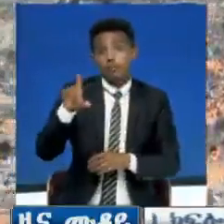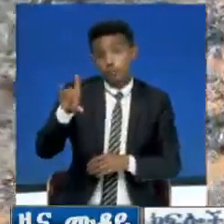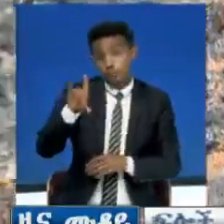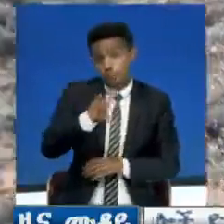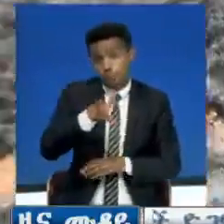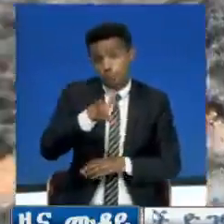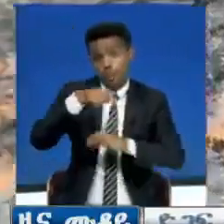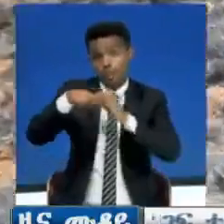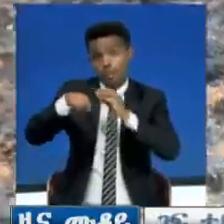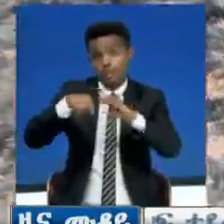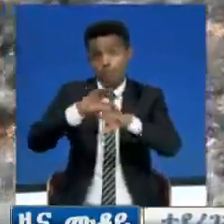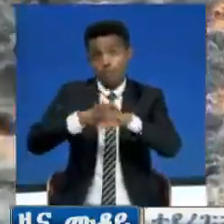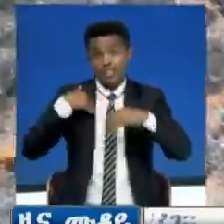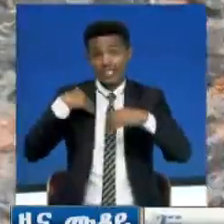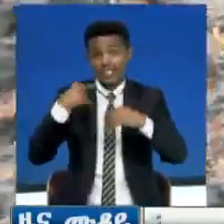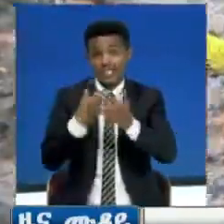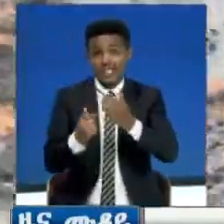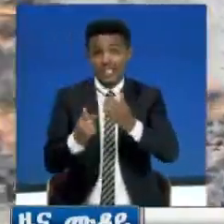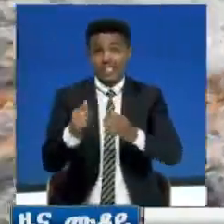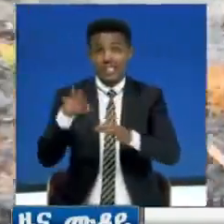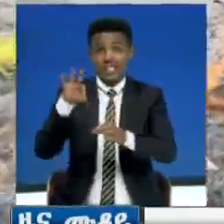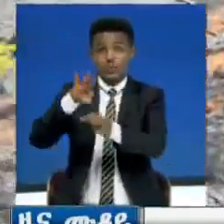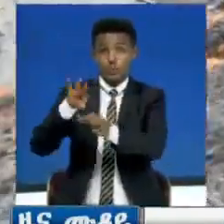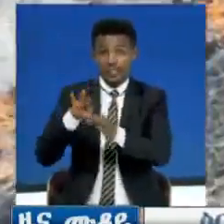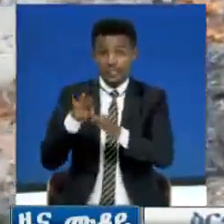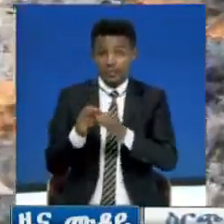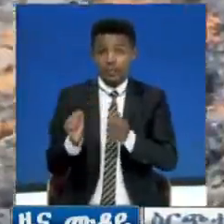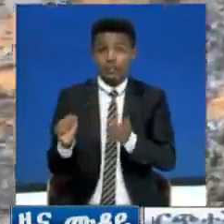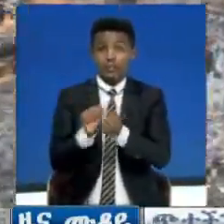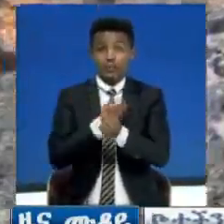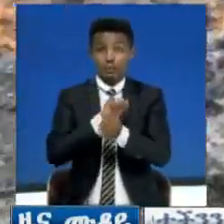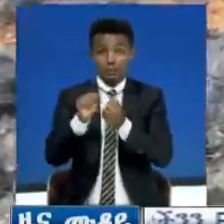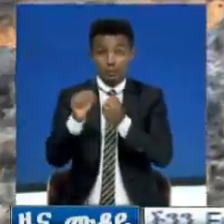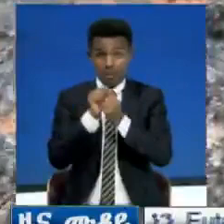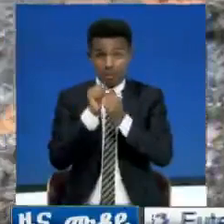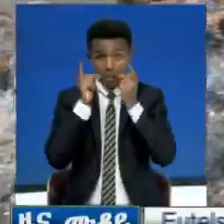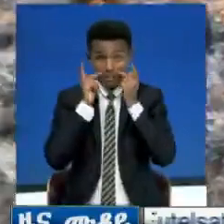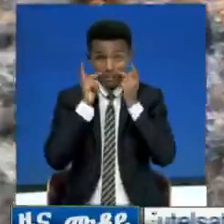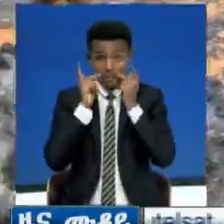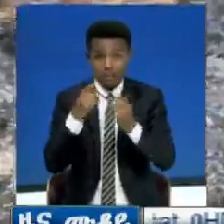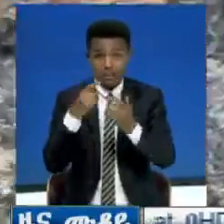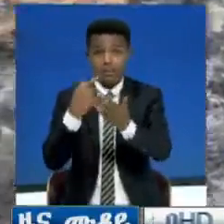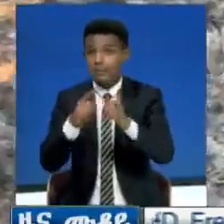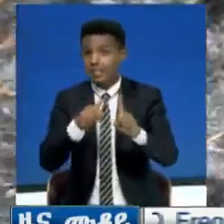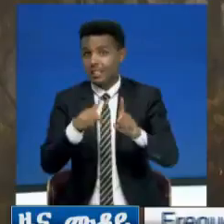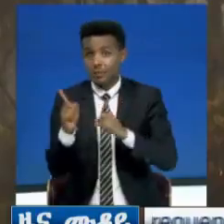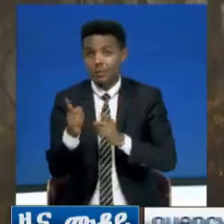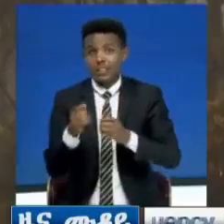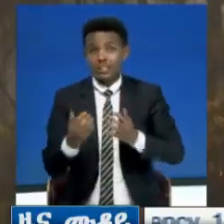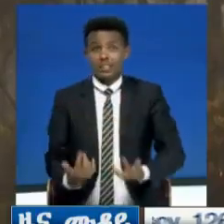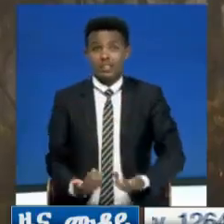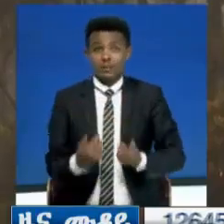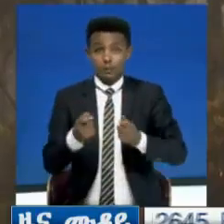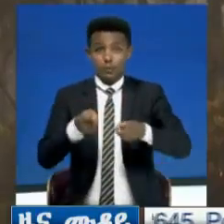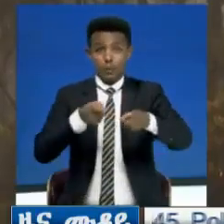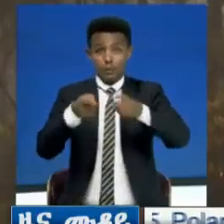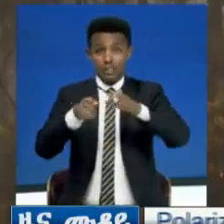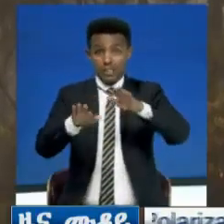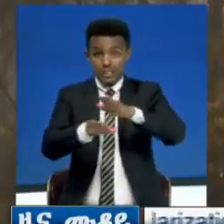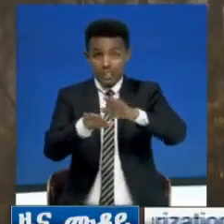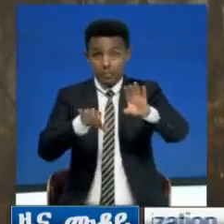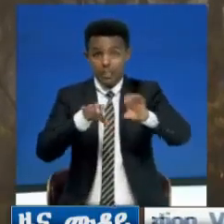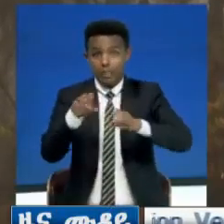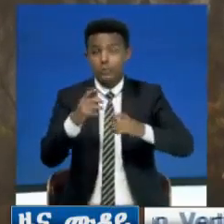አንዳንድ የጽዋት ዝርያዎች ተጎድተው አስተውለናል። የተነሳውን ቃጠሎ በቁጥጥር ስር ስለመዋሉና ሌሎች የተደረጉ